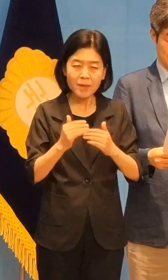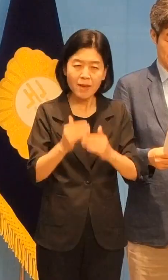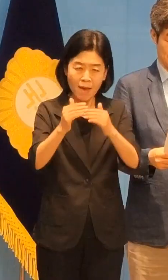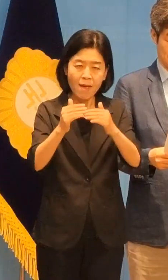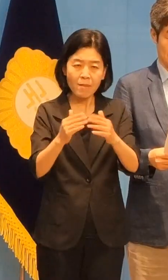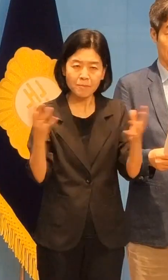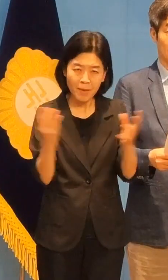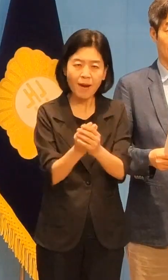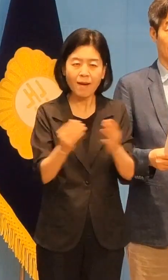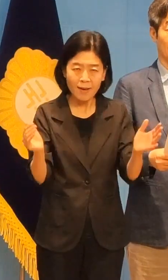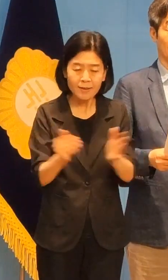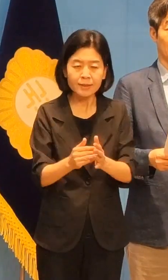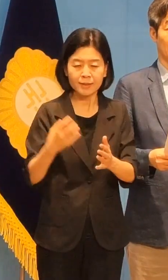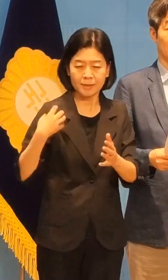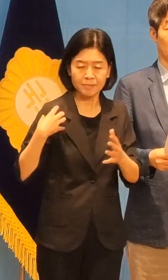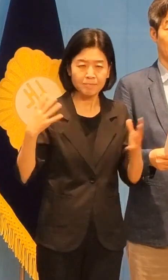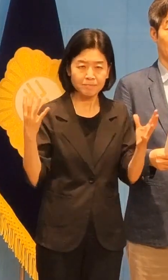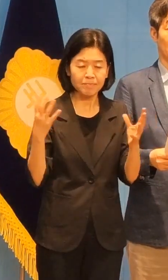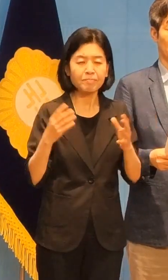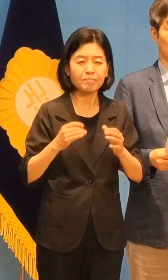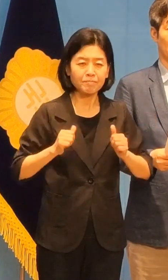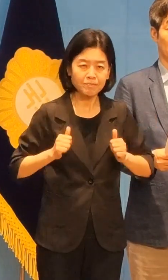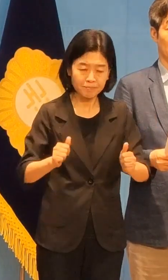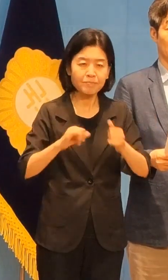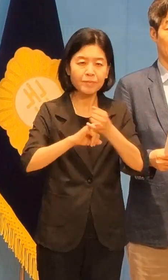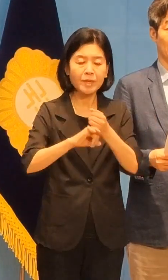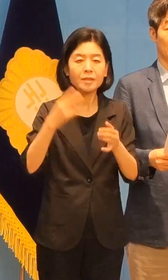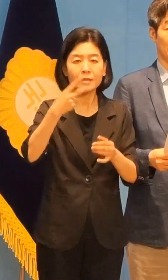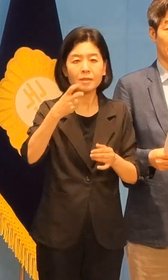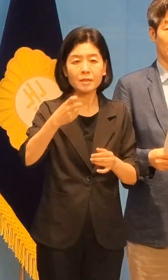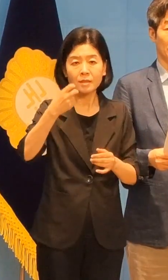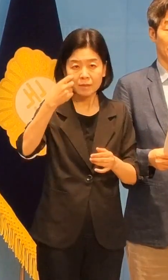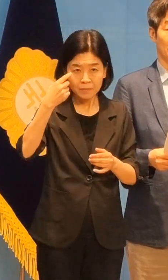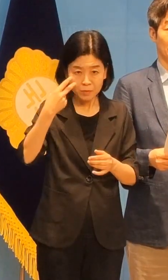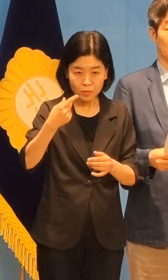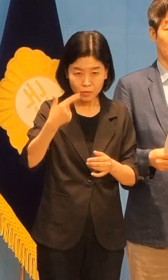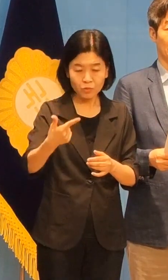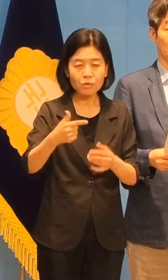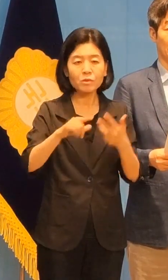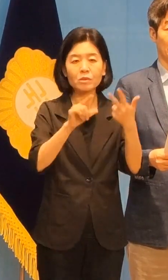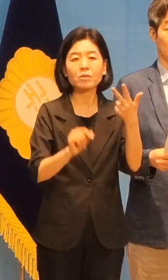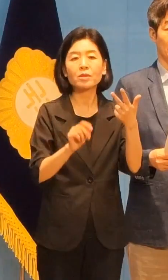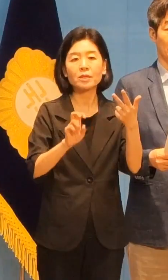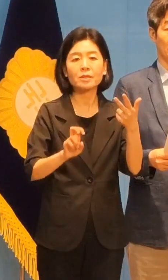다하겠습니다. 2026년 7월 21일 더불어민주당 법제사법위원회